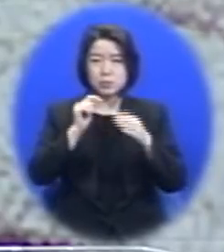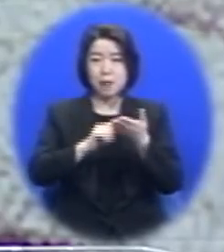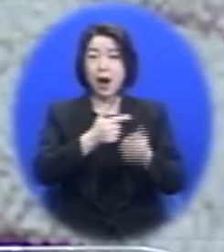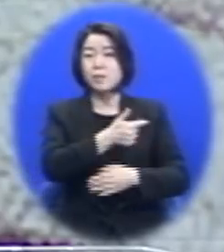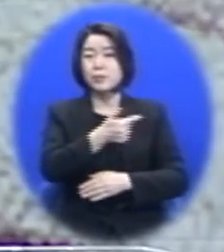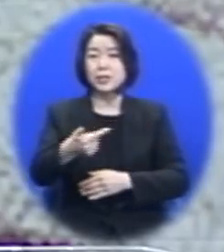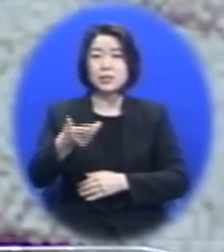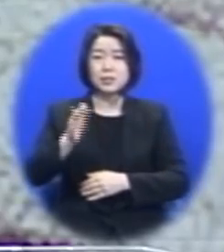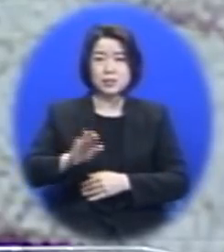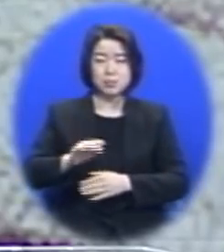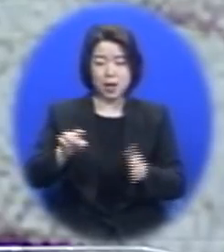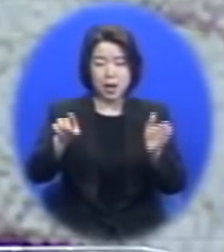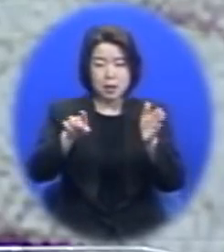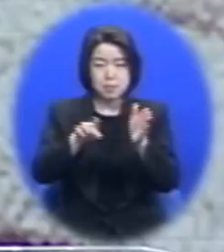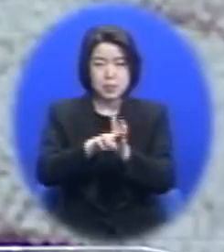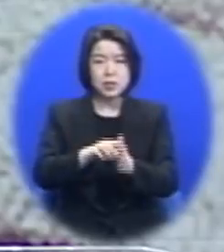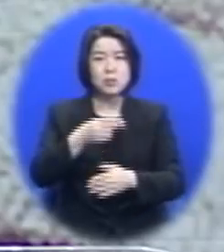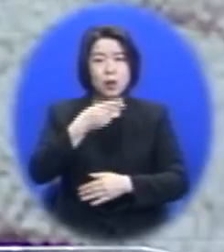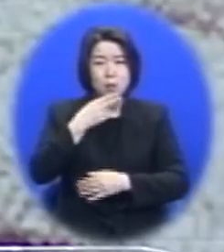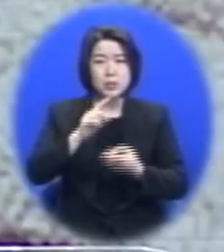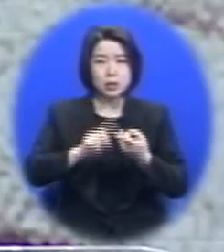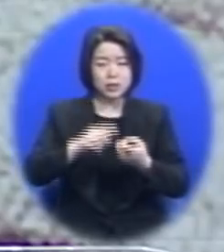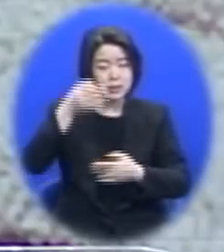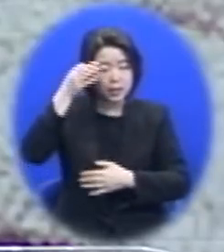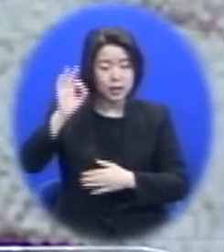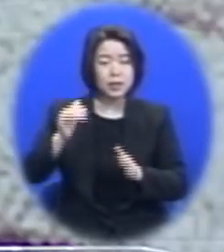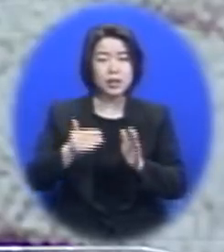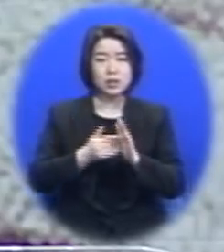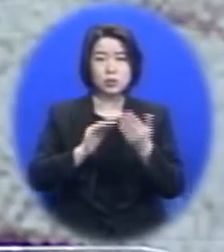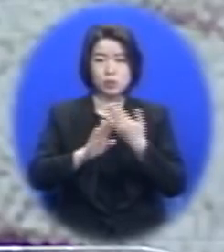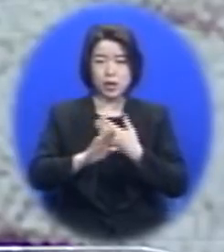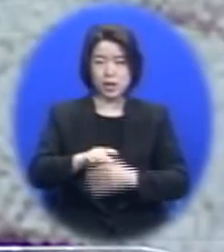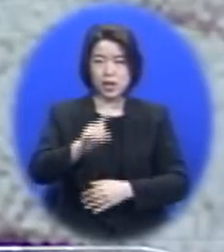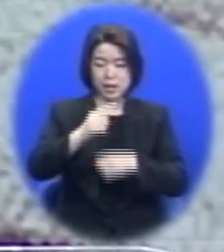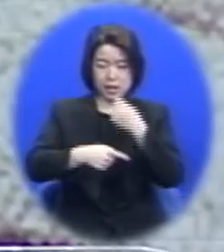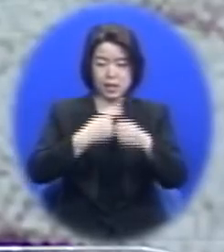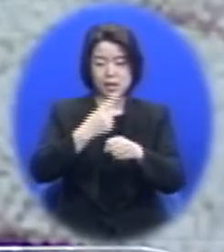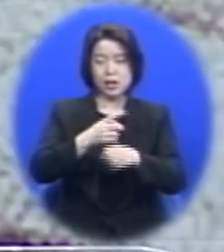그게 믿음 없는 것인 줄 깨닫고 한번만